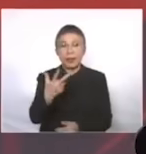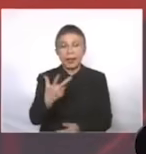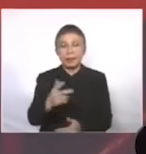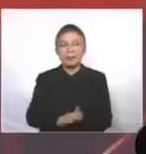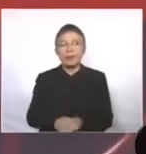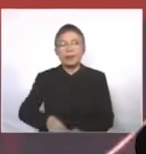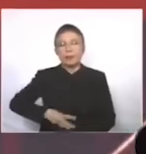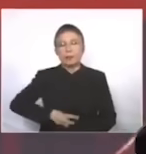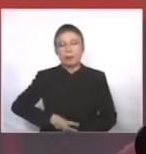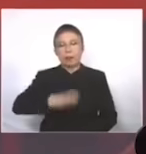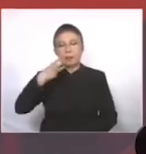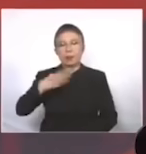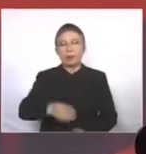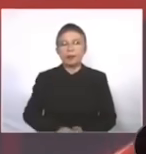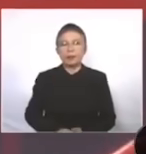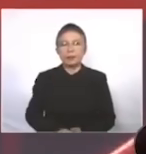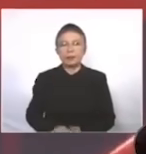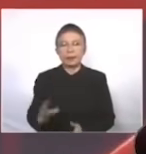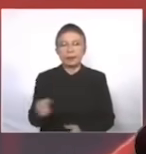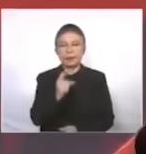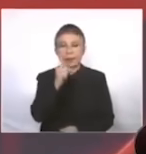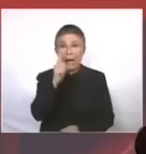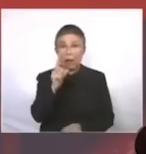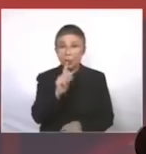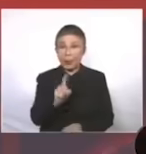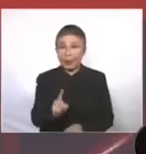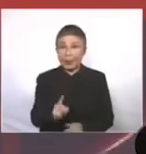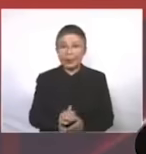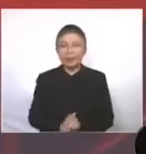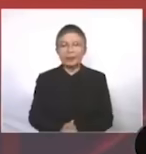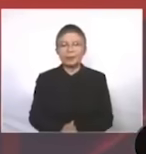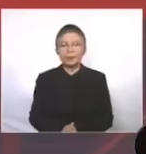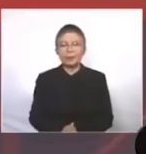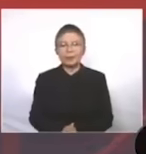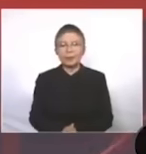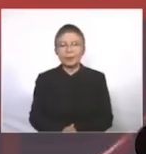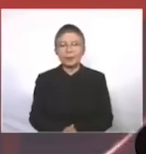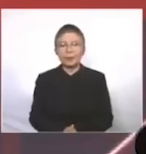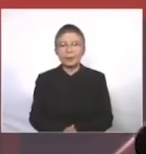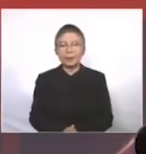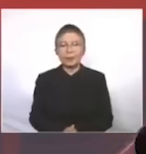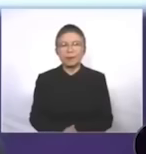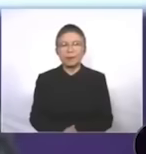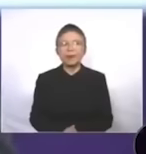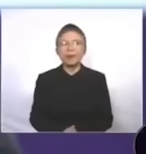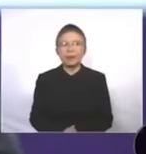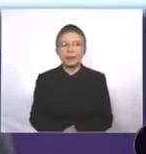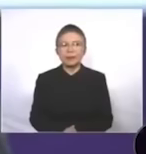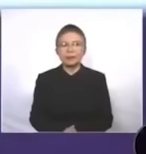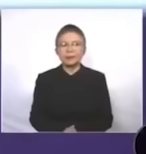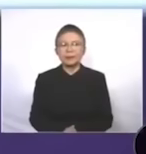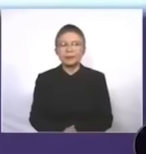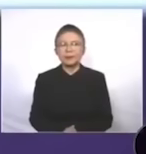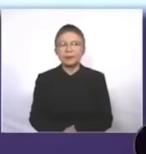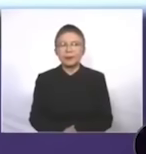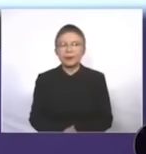dia selalu kalah Kalau survei memang hasilnya bagus tetapi tampaknya surveyornya itu ditungguin